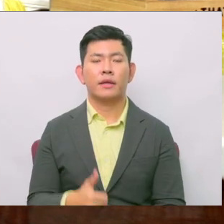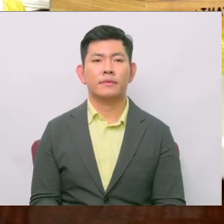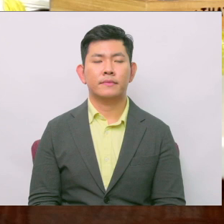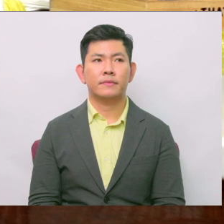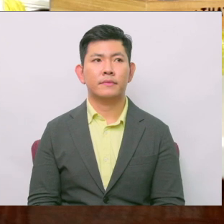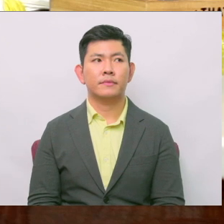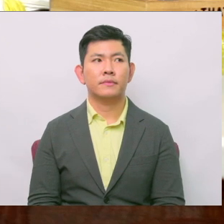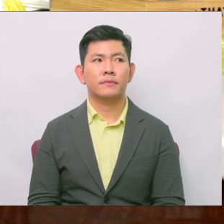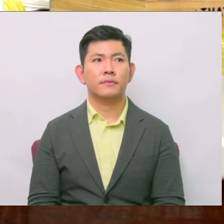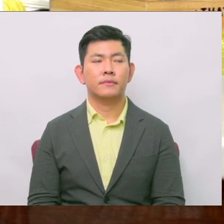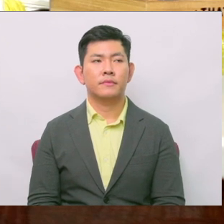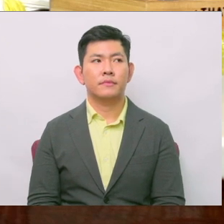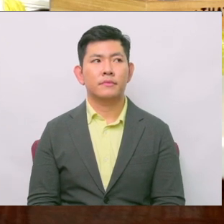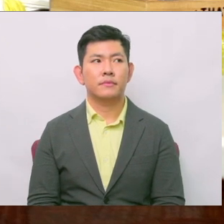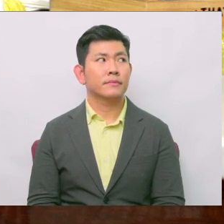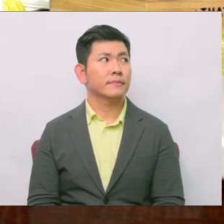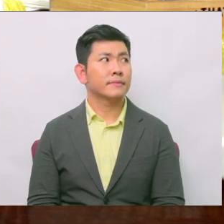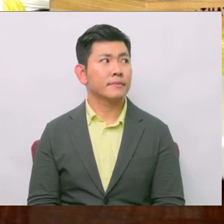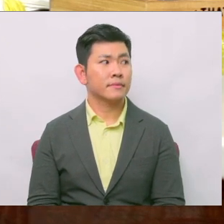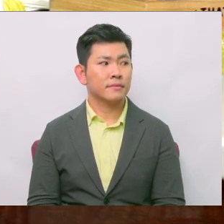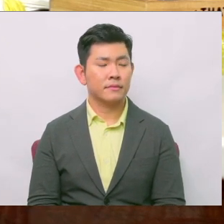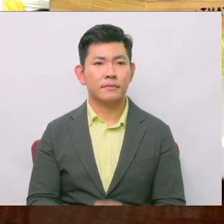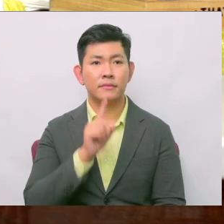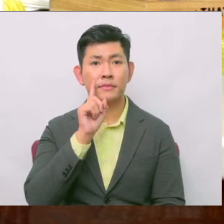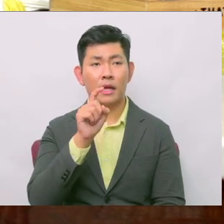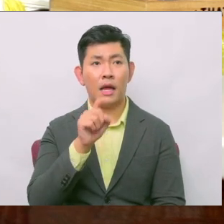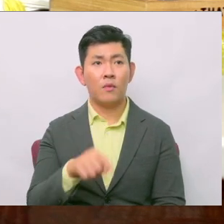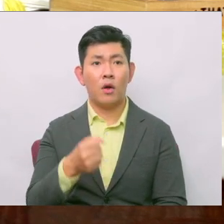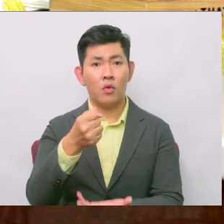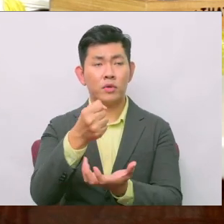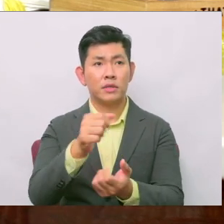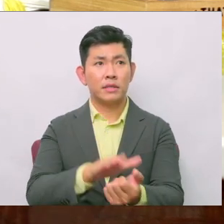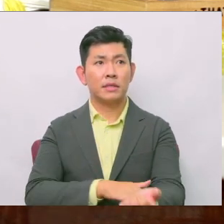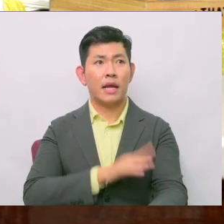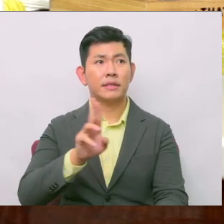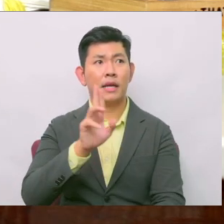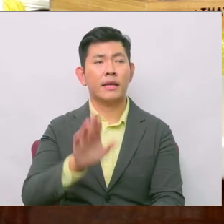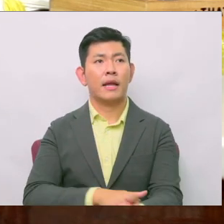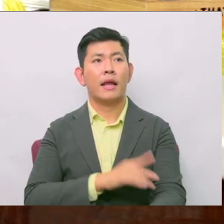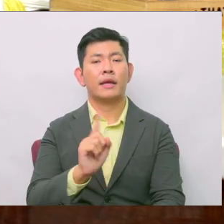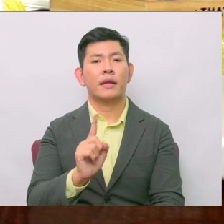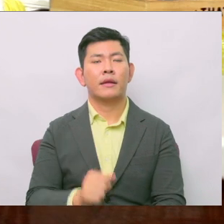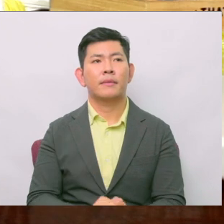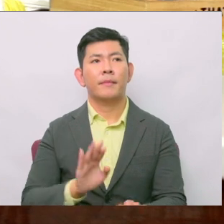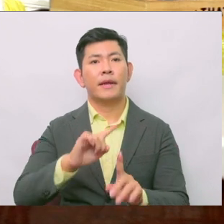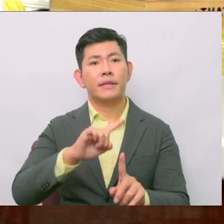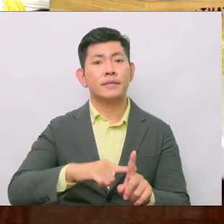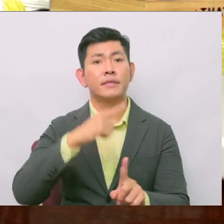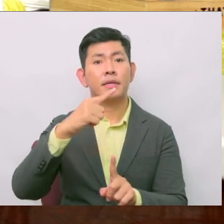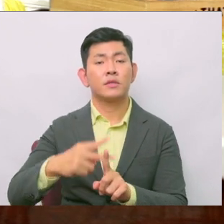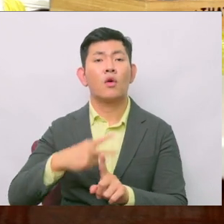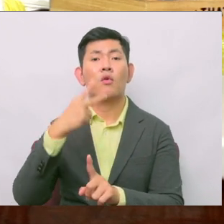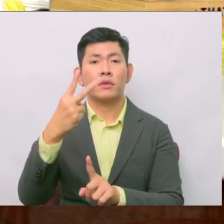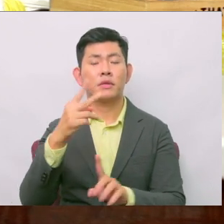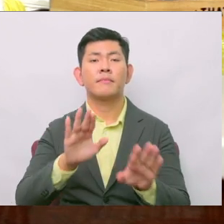อันนี้มีคำถามเข้ามาลูกประคบลูกหนึ่งใช้ได้นานแค่ไหนคะก็ใช้ได้ประมาณเดือน2เดือนนะคะ น้อง สองเดือนเ